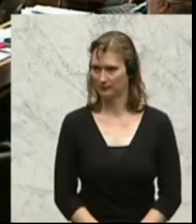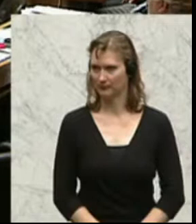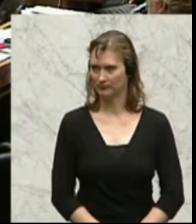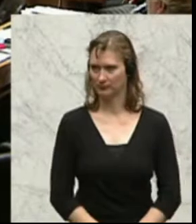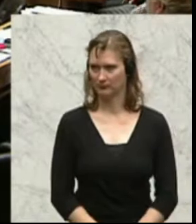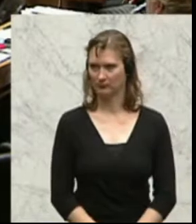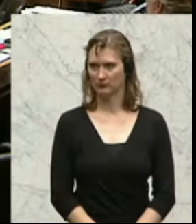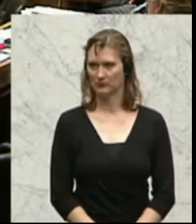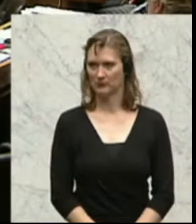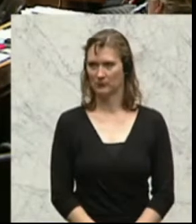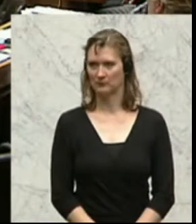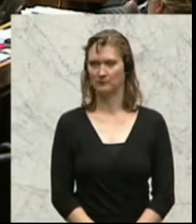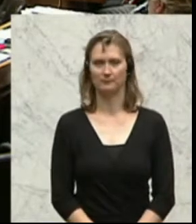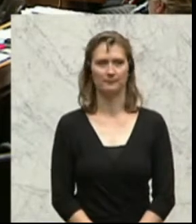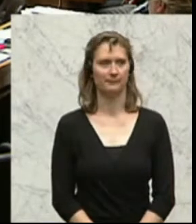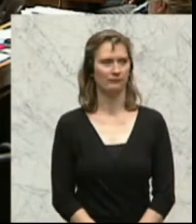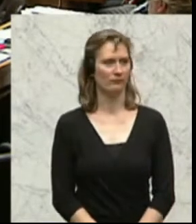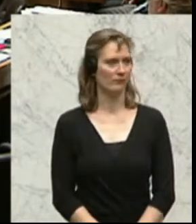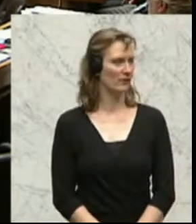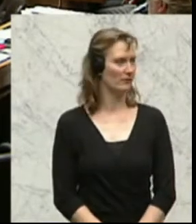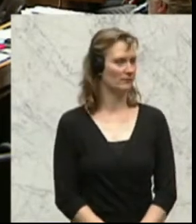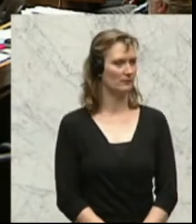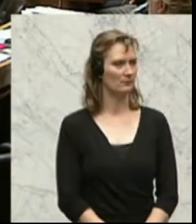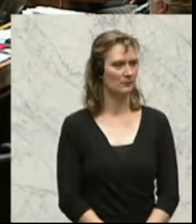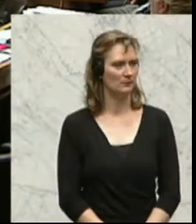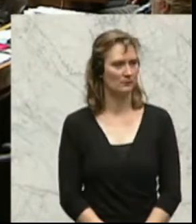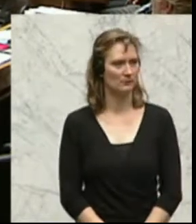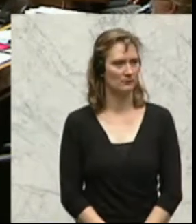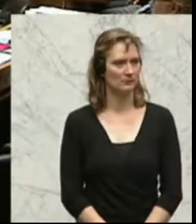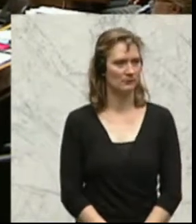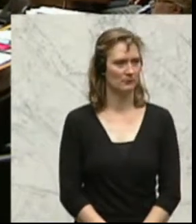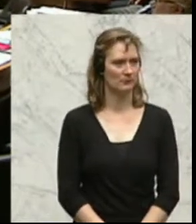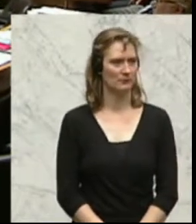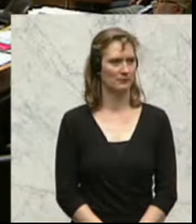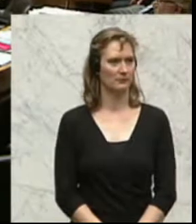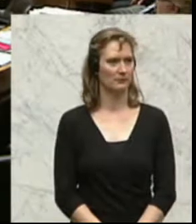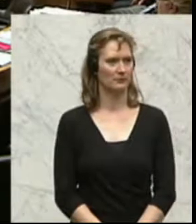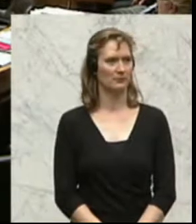Es komme zu steuerlichen Mehrbelastungen, kritisiert Leopold Steinbichler vom Team Stronach.